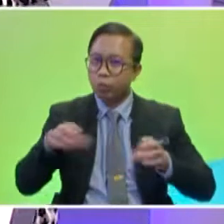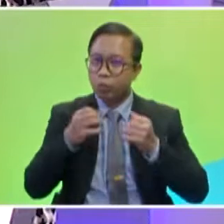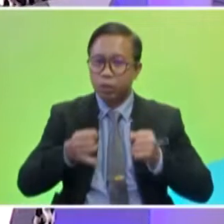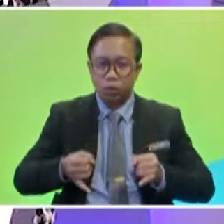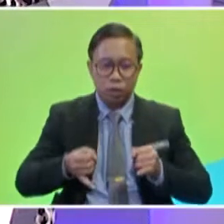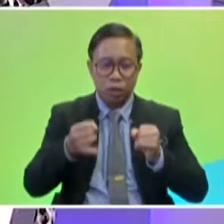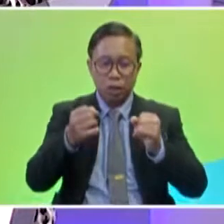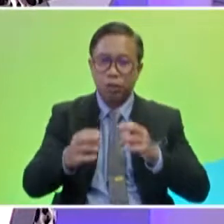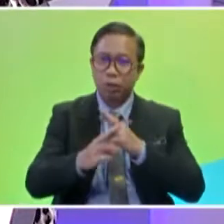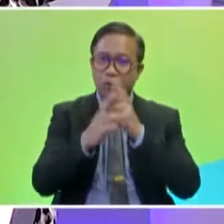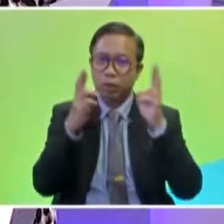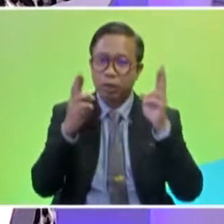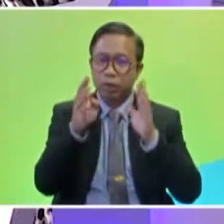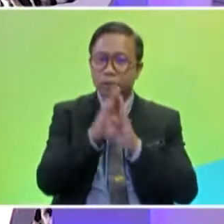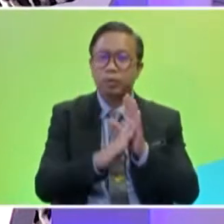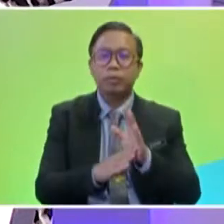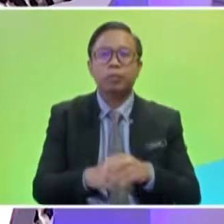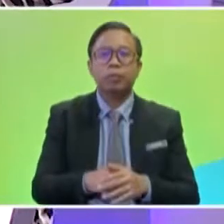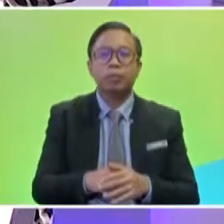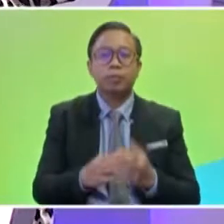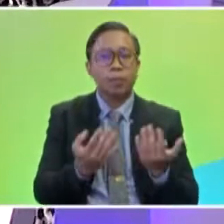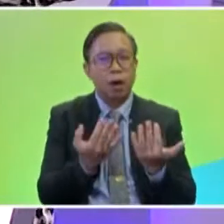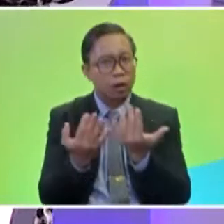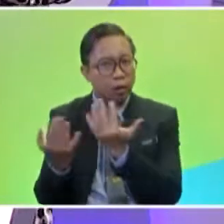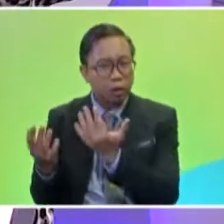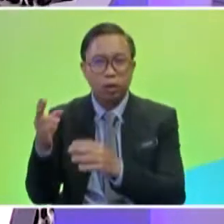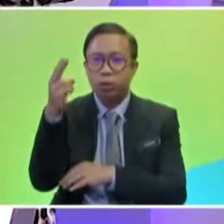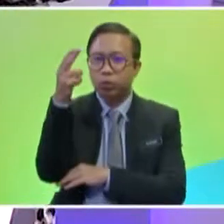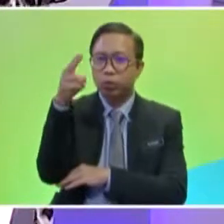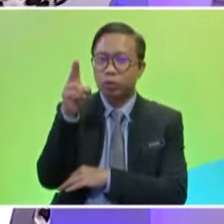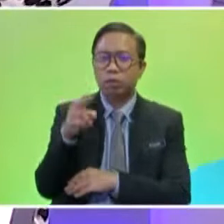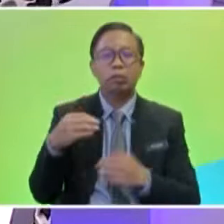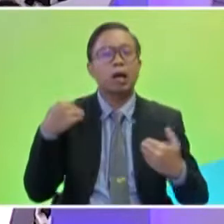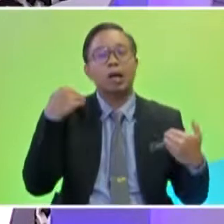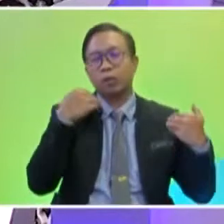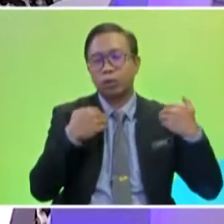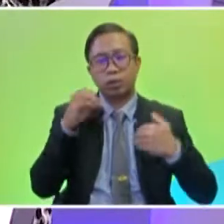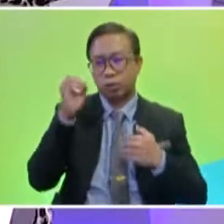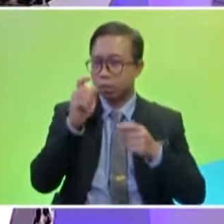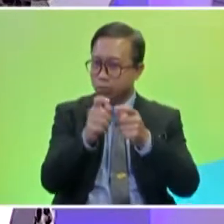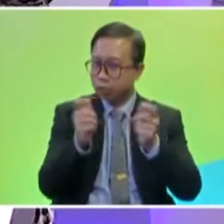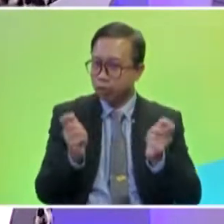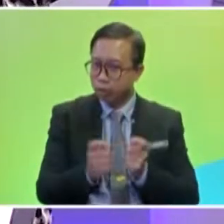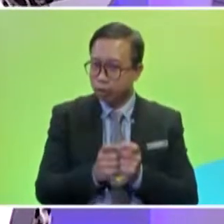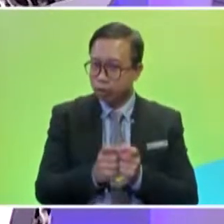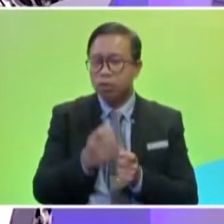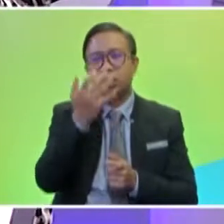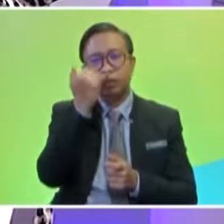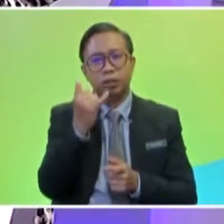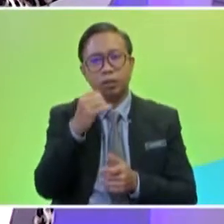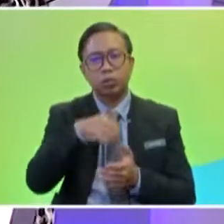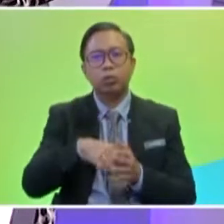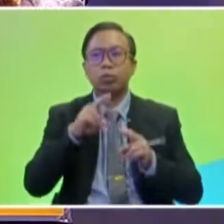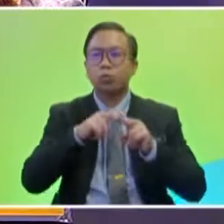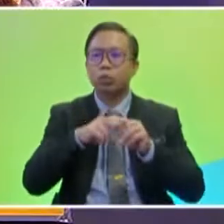dan juga pembakaran hutan itu yang menyebabkan Hwan didata di tempat tinggal dah akan semua hewan Aduh dalam juga